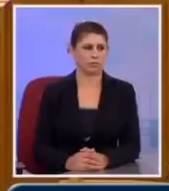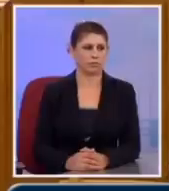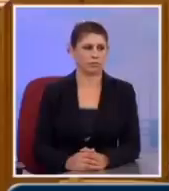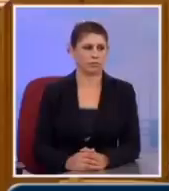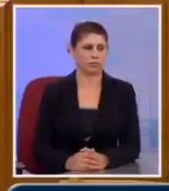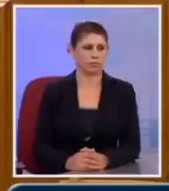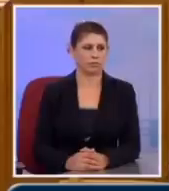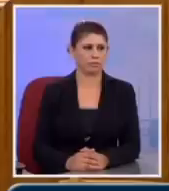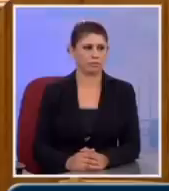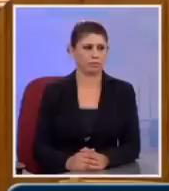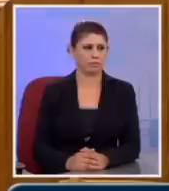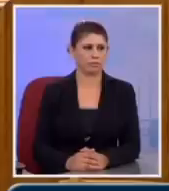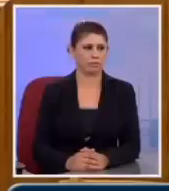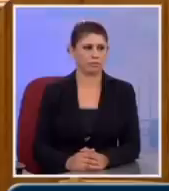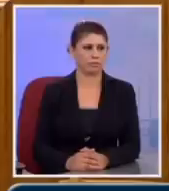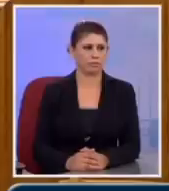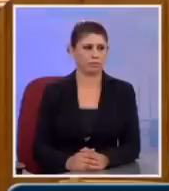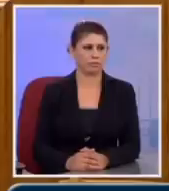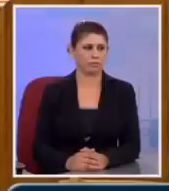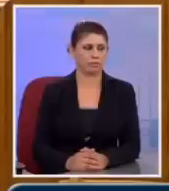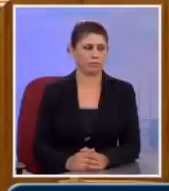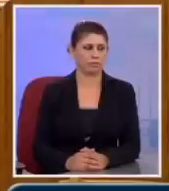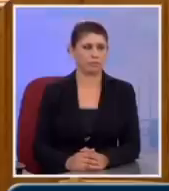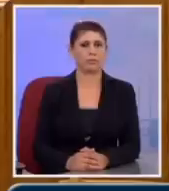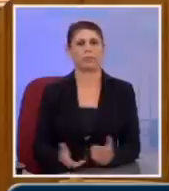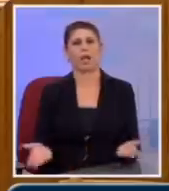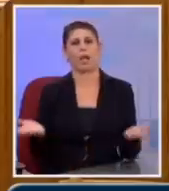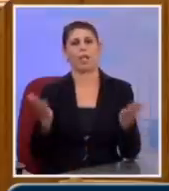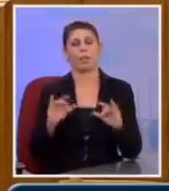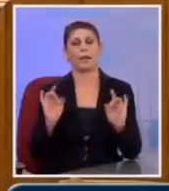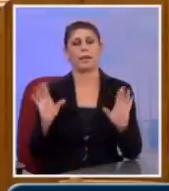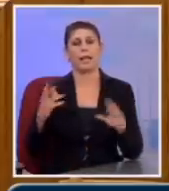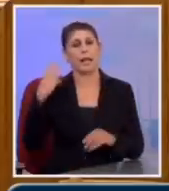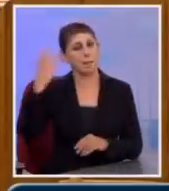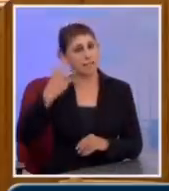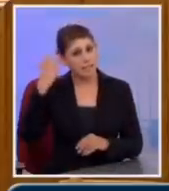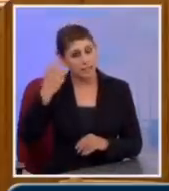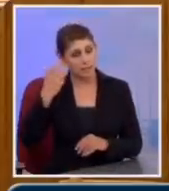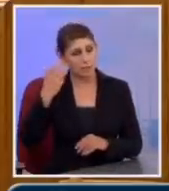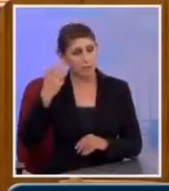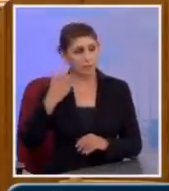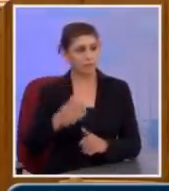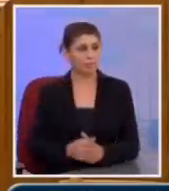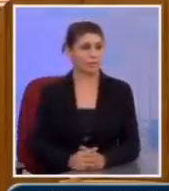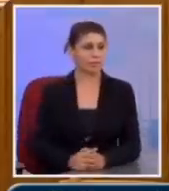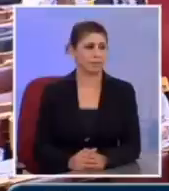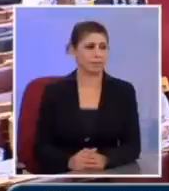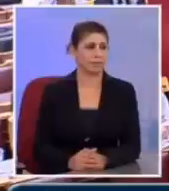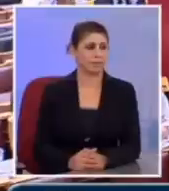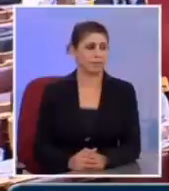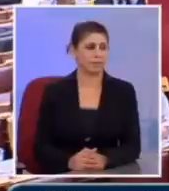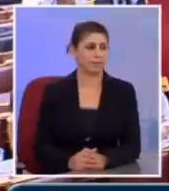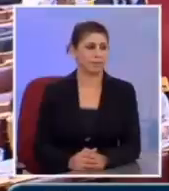με διέκοψε ο κύριος Αθανασίου. Λοιπόν, δεν υπάρχει κανένας επιστήμονας. Εντάξει, όχι, δεν πειράζει. Εσείς